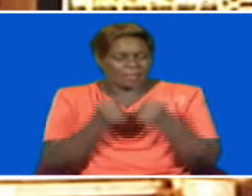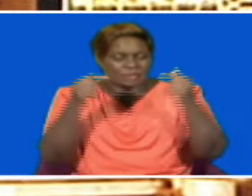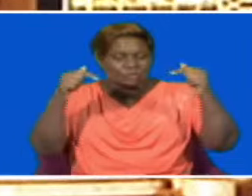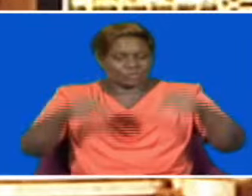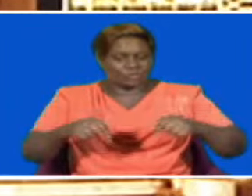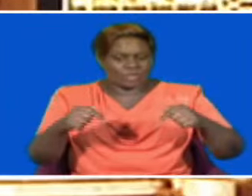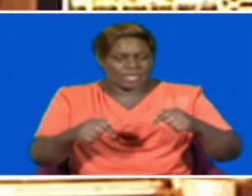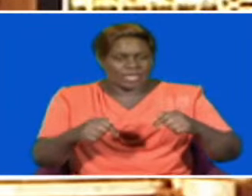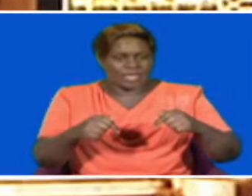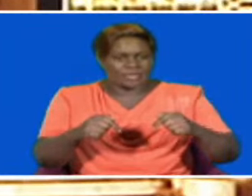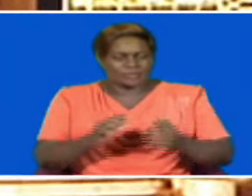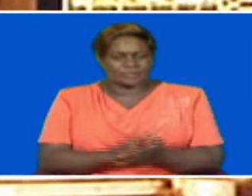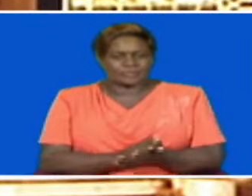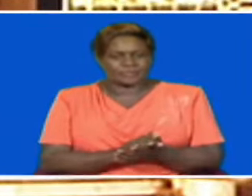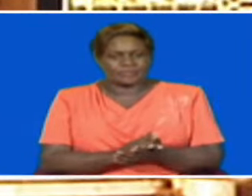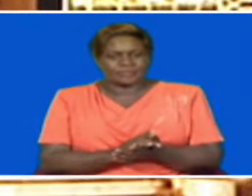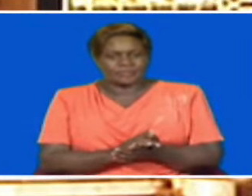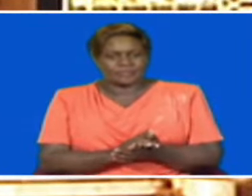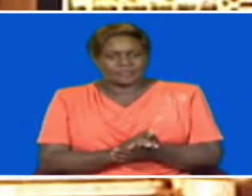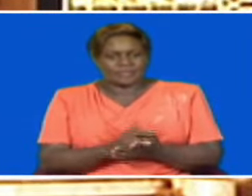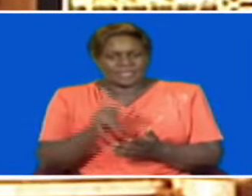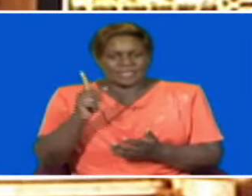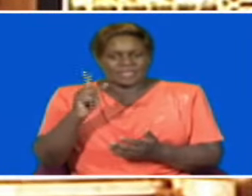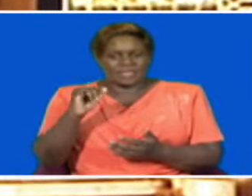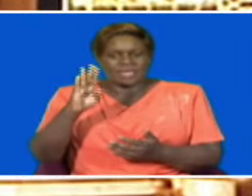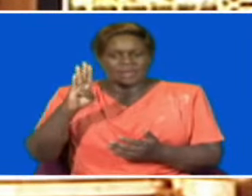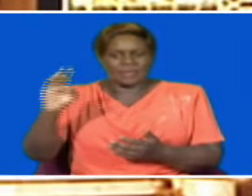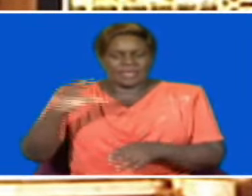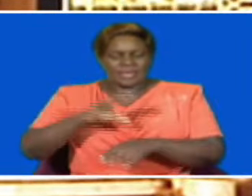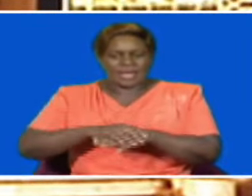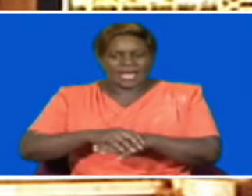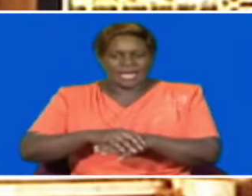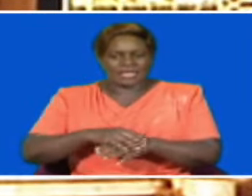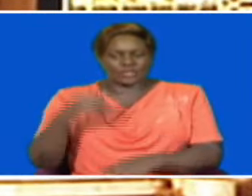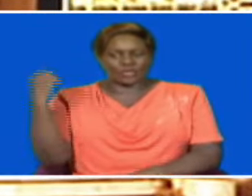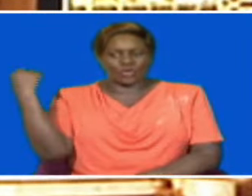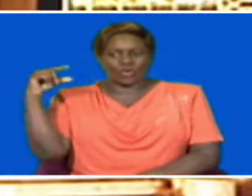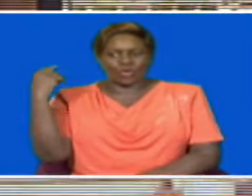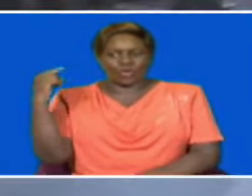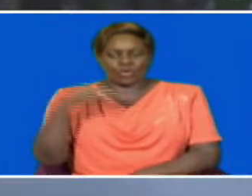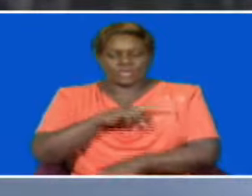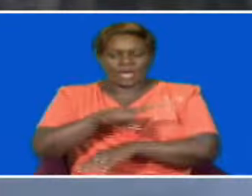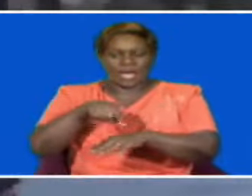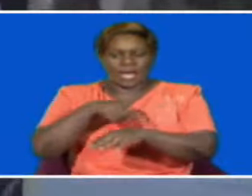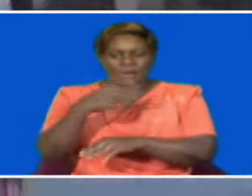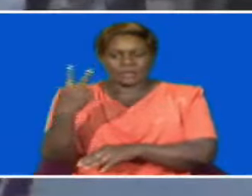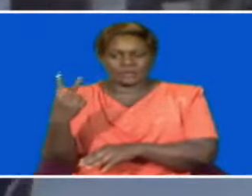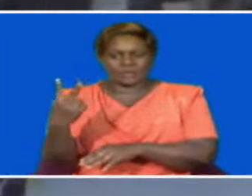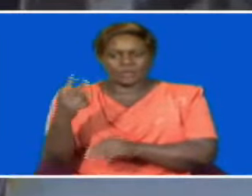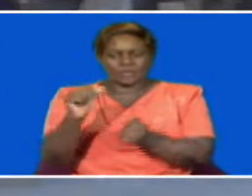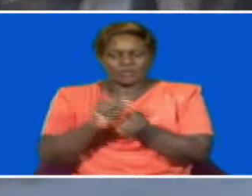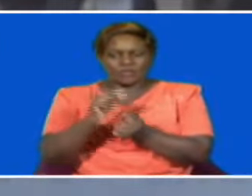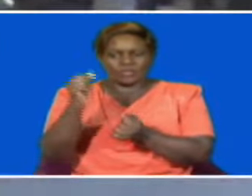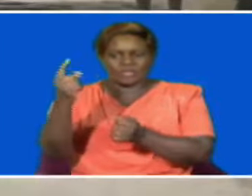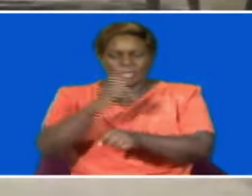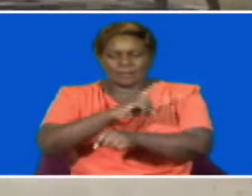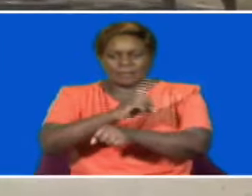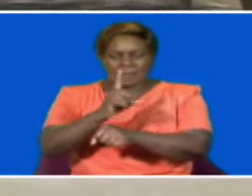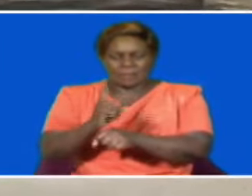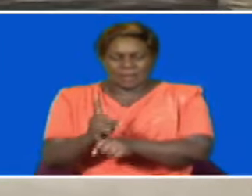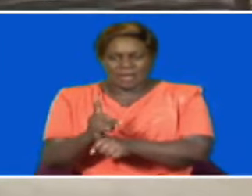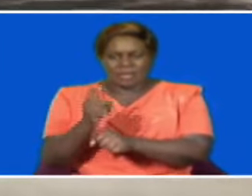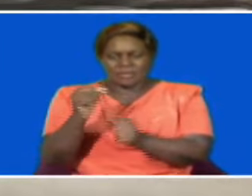leo nchini Uswidi. Frederick Kibii alinyakua nishani ya dhahabu ndani ya muda wa saa 2 na dakika 14 na